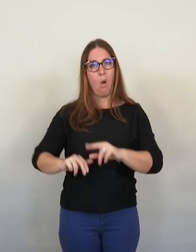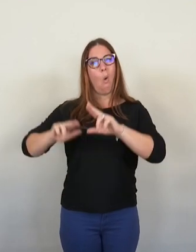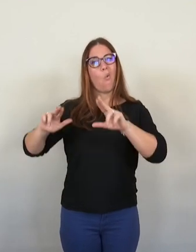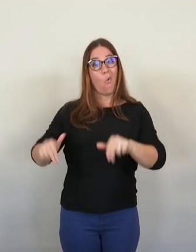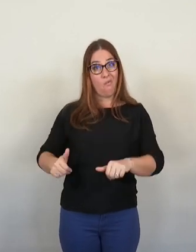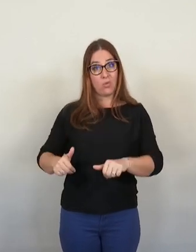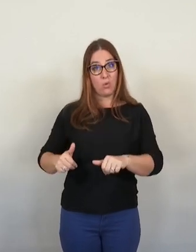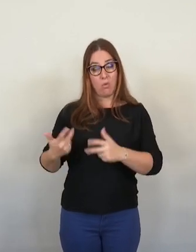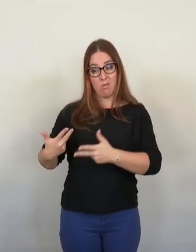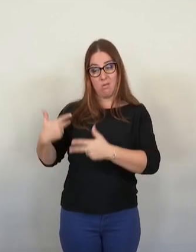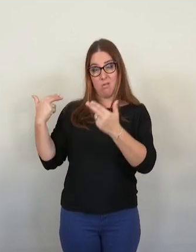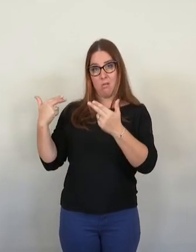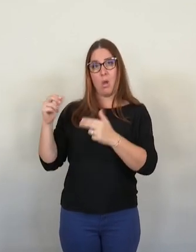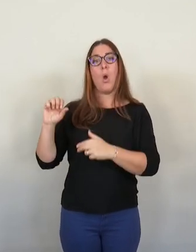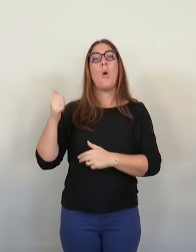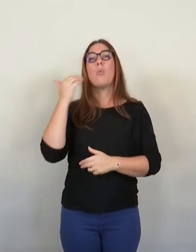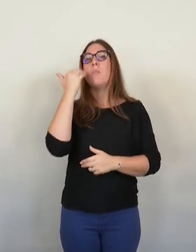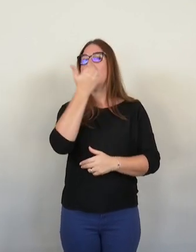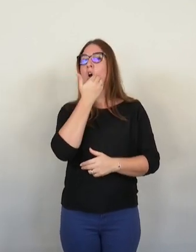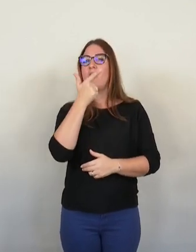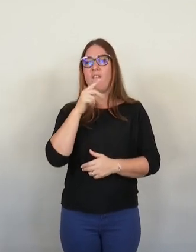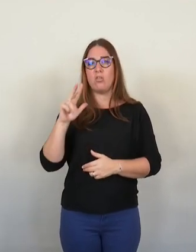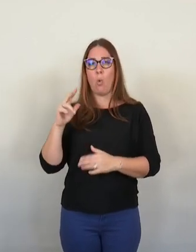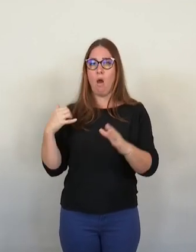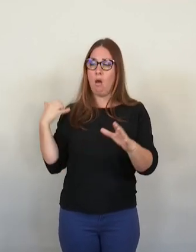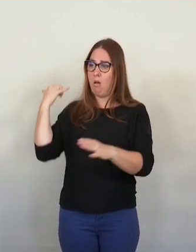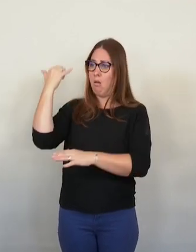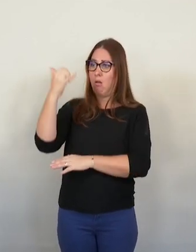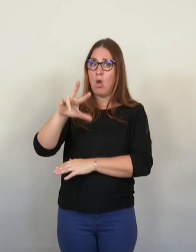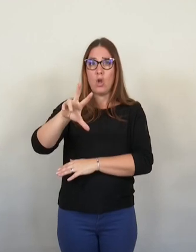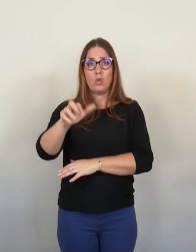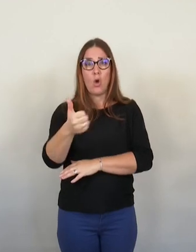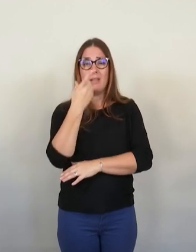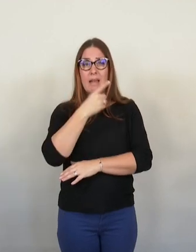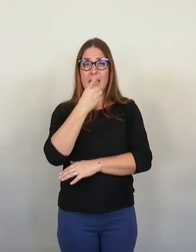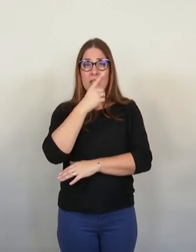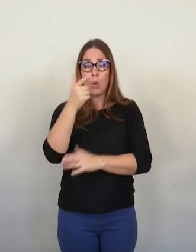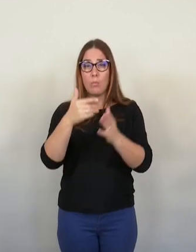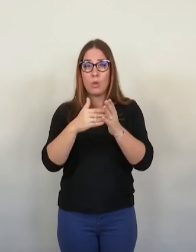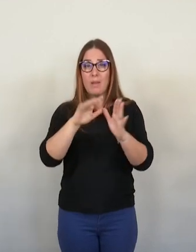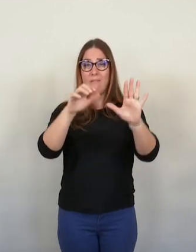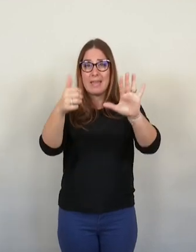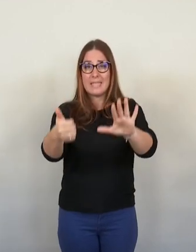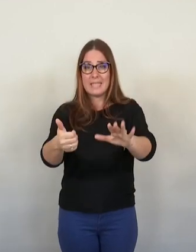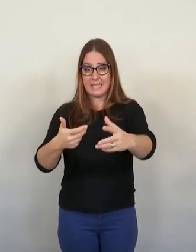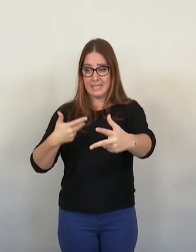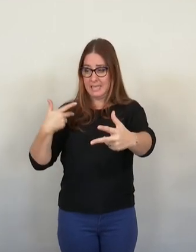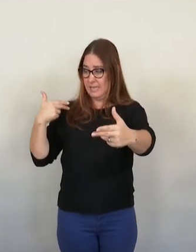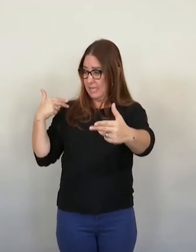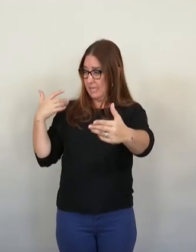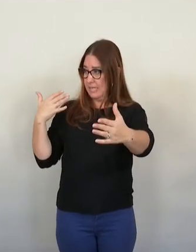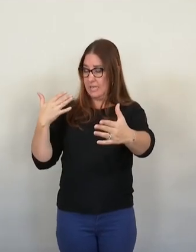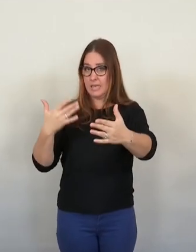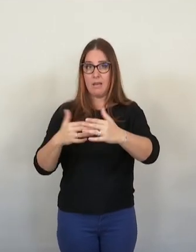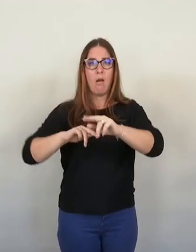concernant la période allant du 1er janvier 2023 au 31 décembre 2026 les